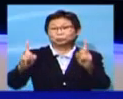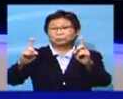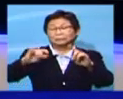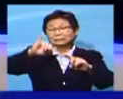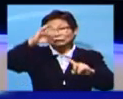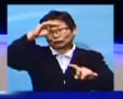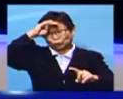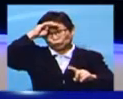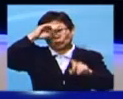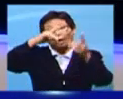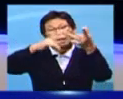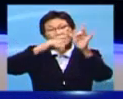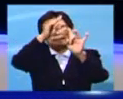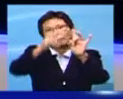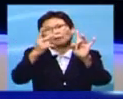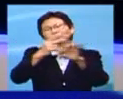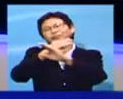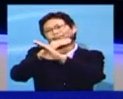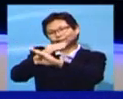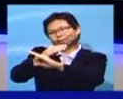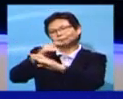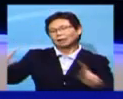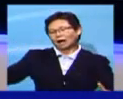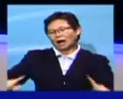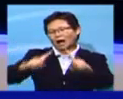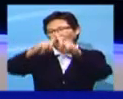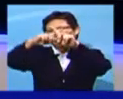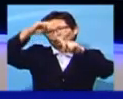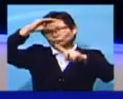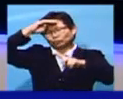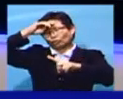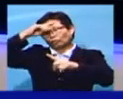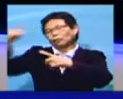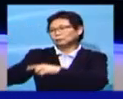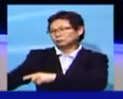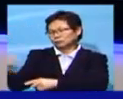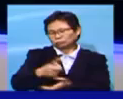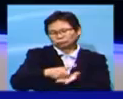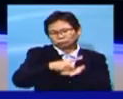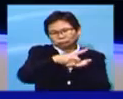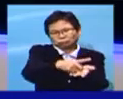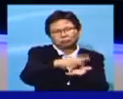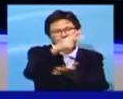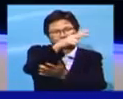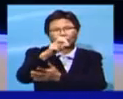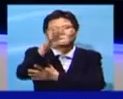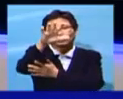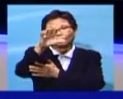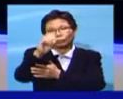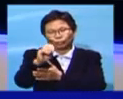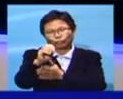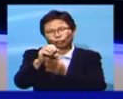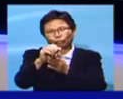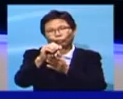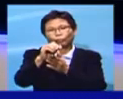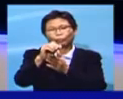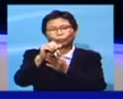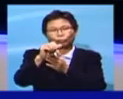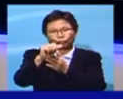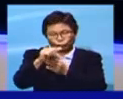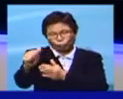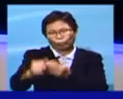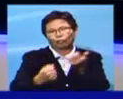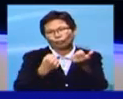18 Februari lalu ter umno Johor tampil menyumbang rm50,000 bagi membantu